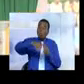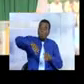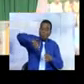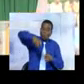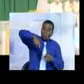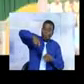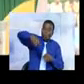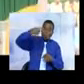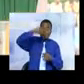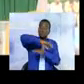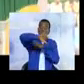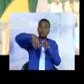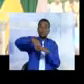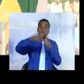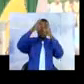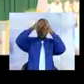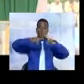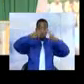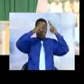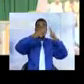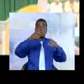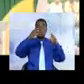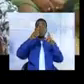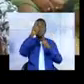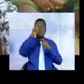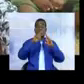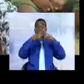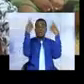tous les villages du département.